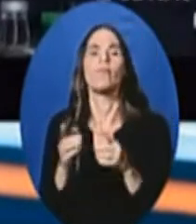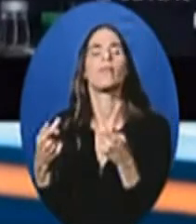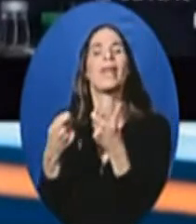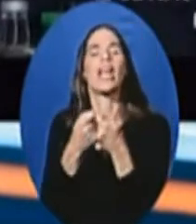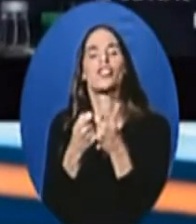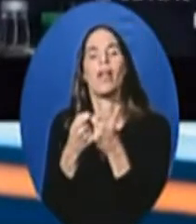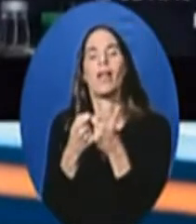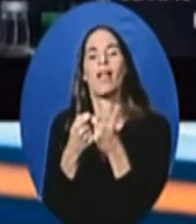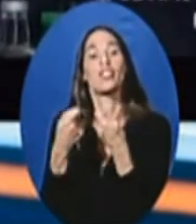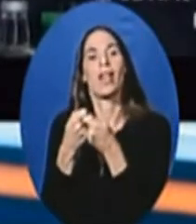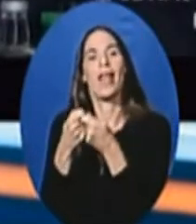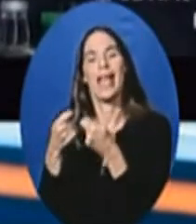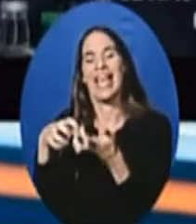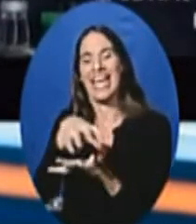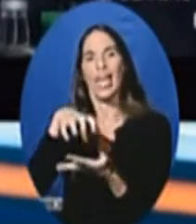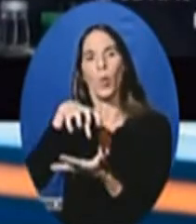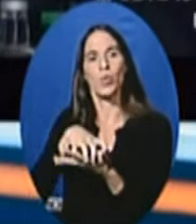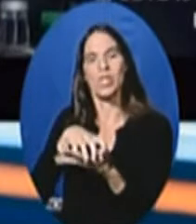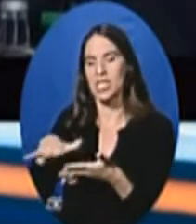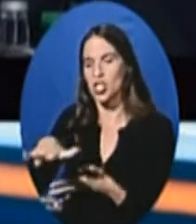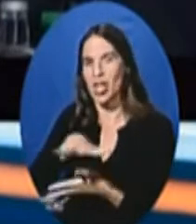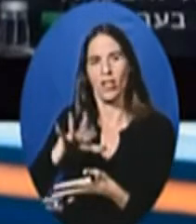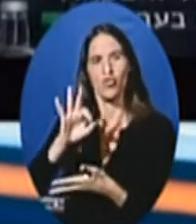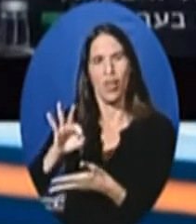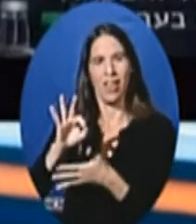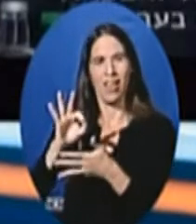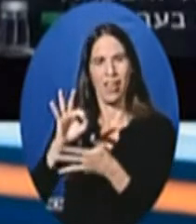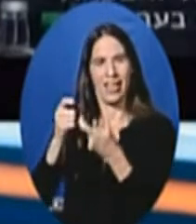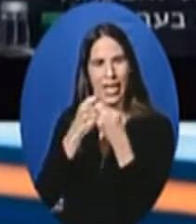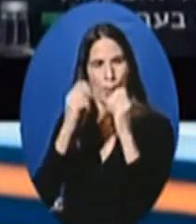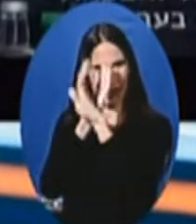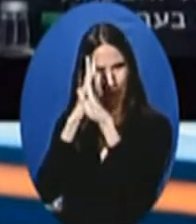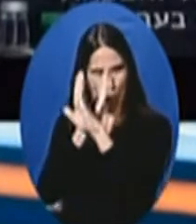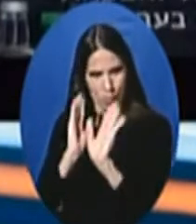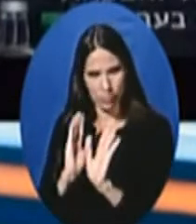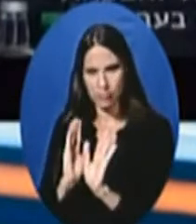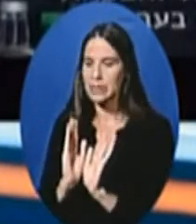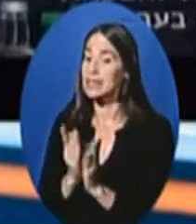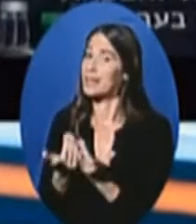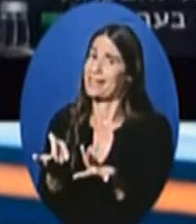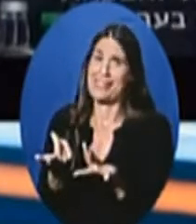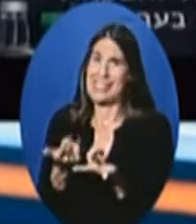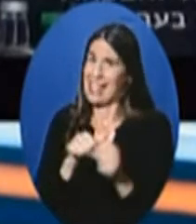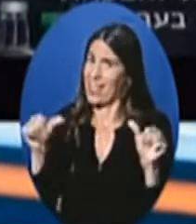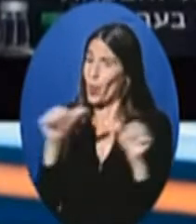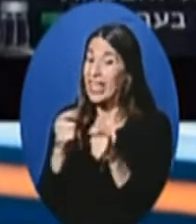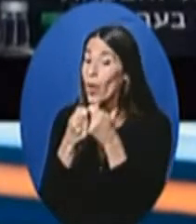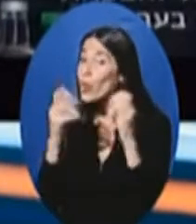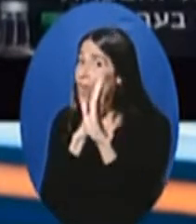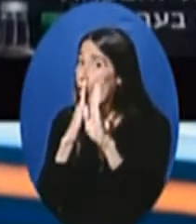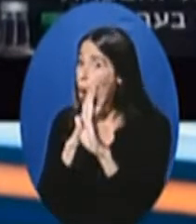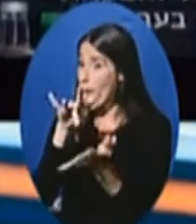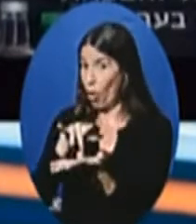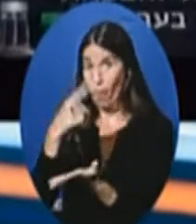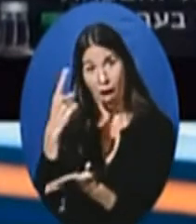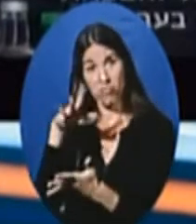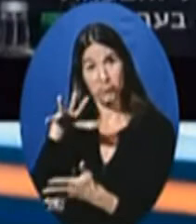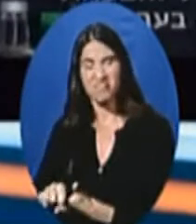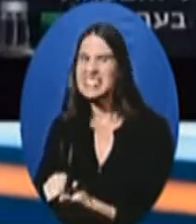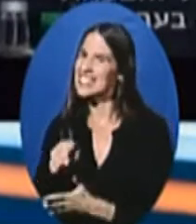טרור, זו טעות בשביל ארגון טרור להתרכז ולהתגבש במקום אחד. זה מה שאשף למשל